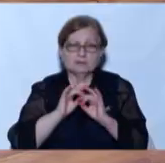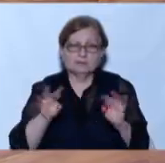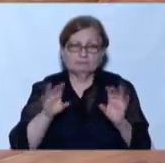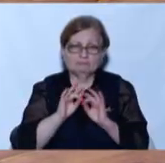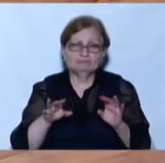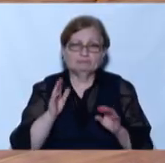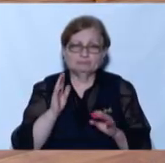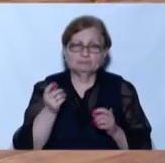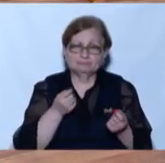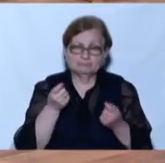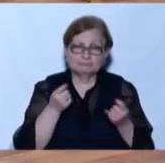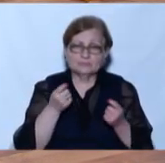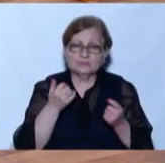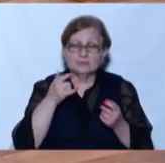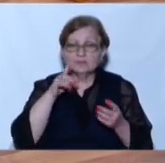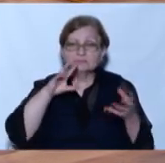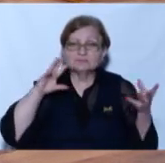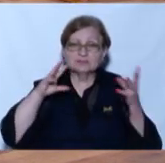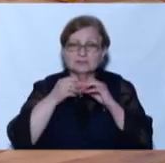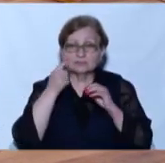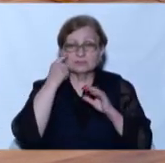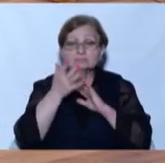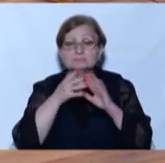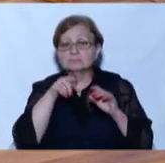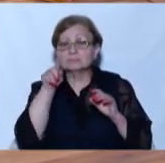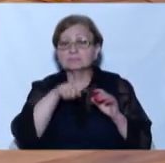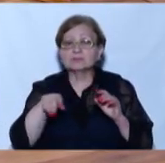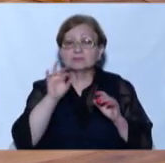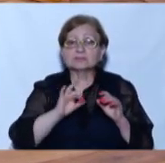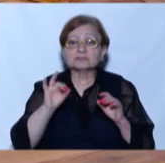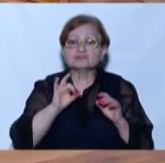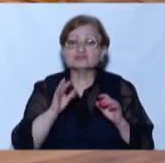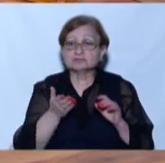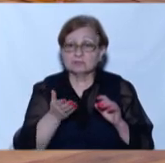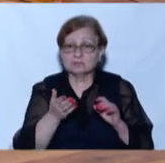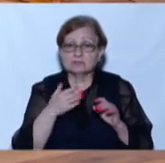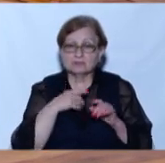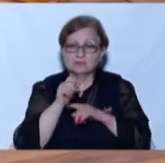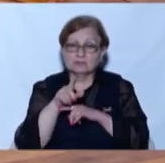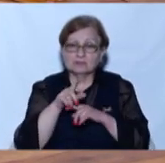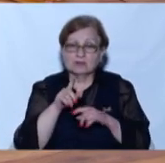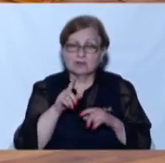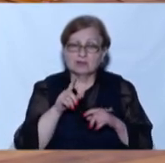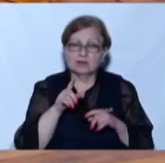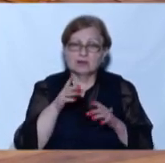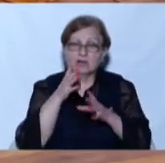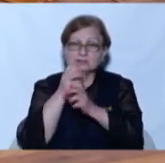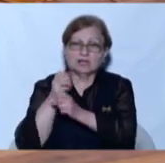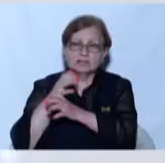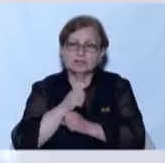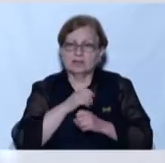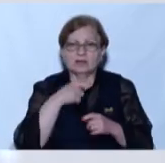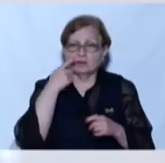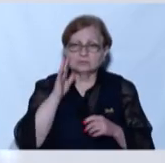მაგრამ მთლიანობაში რომ წარმოდგენა შეიქმნათ, აი ახლა როგორ წესი და რეგია და მე ყოველთვის ჩემ დავალებებში ამას ვავხო რა ნაწყვეტებად კი არ უნდა